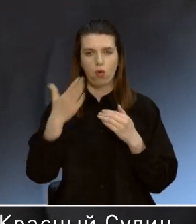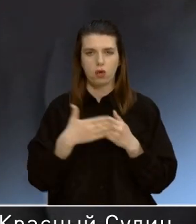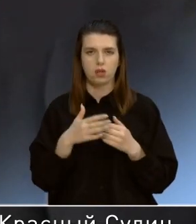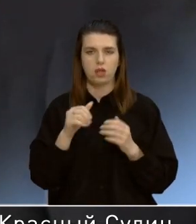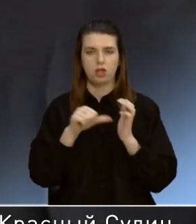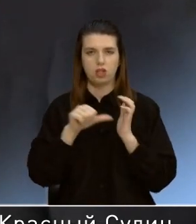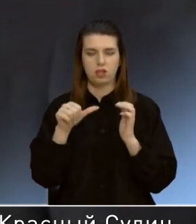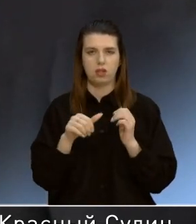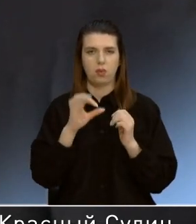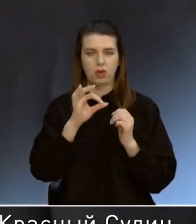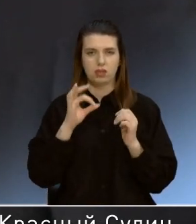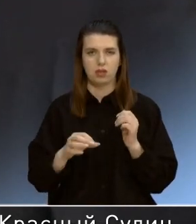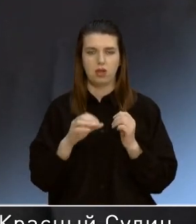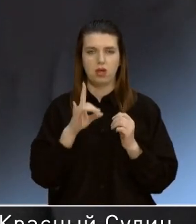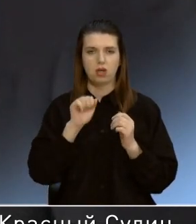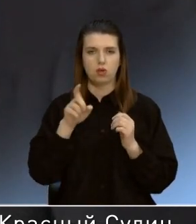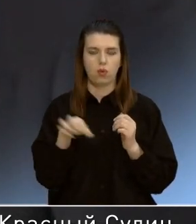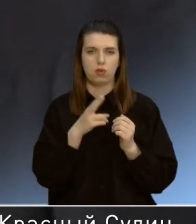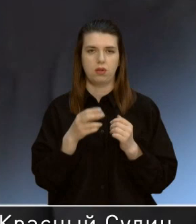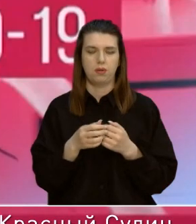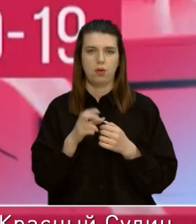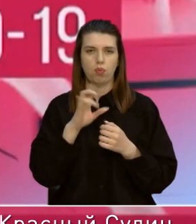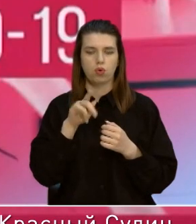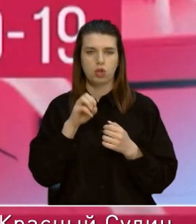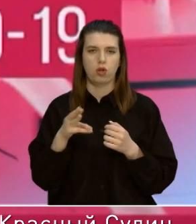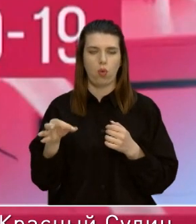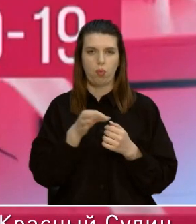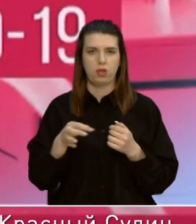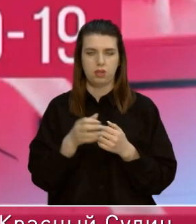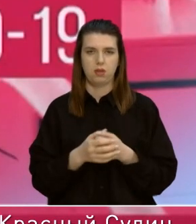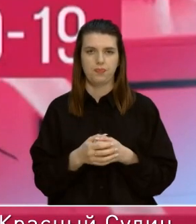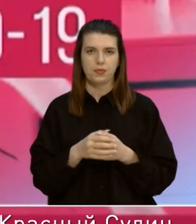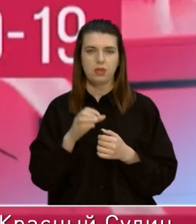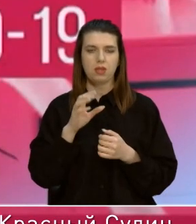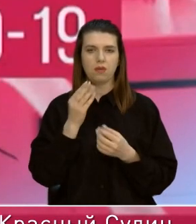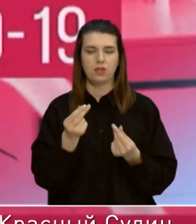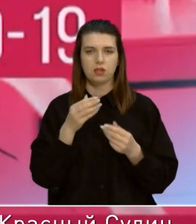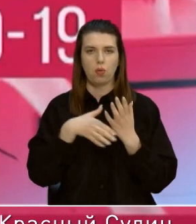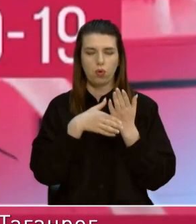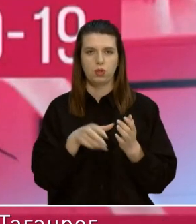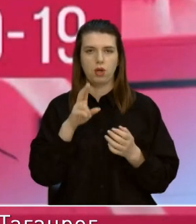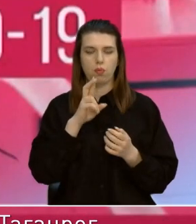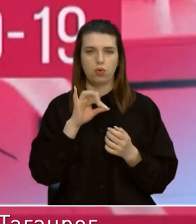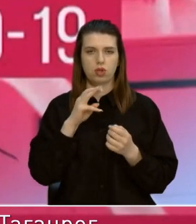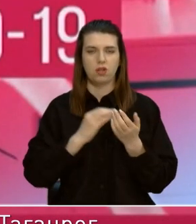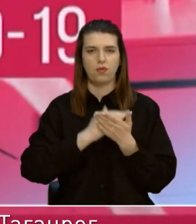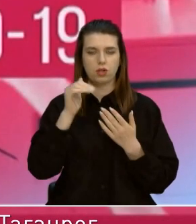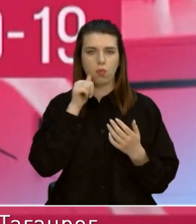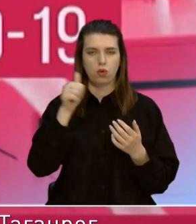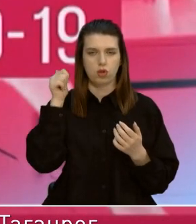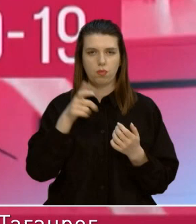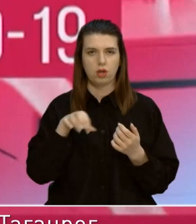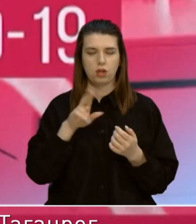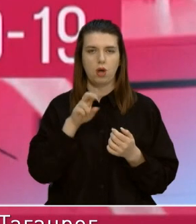около 6% расходов консолидированного бюджета области. Финансовая помощь местным бюджетам выросла в прошлом